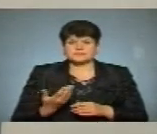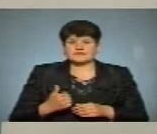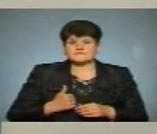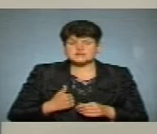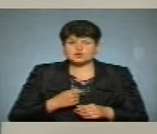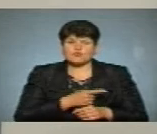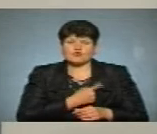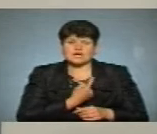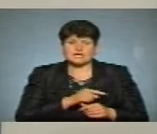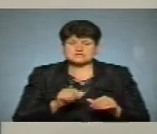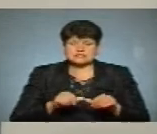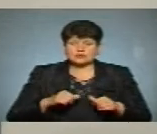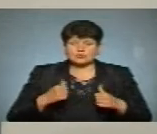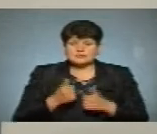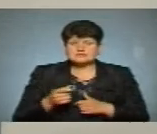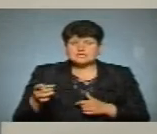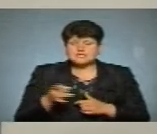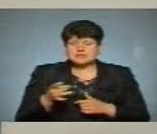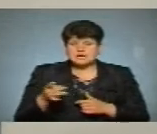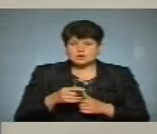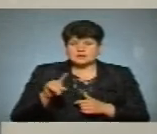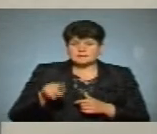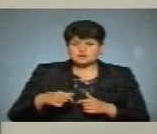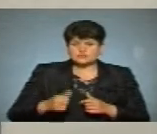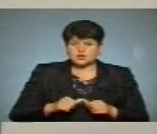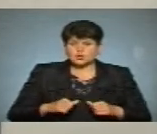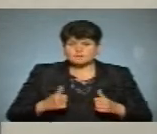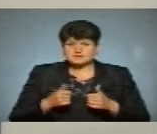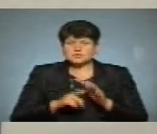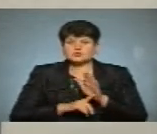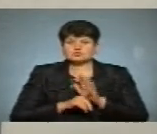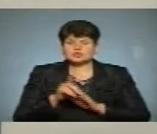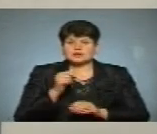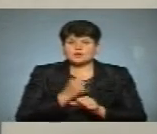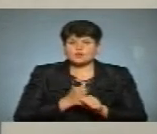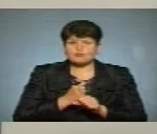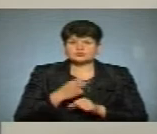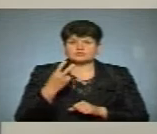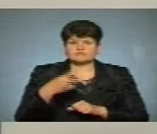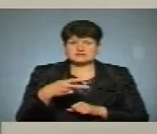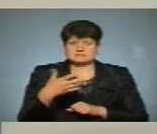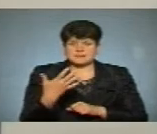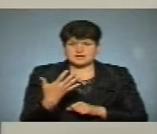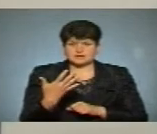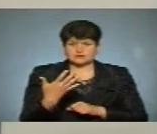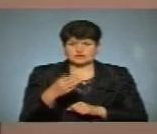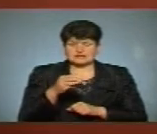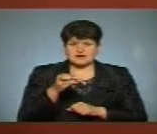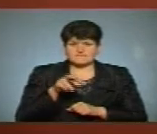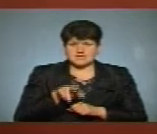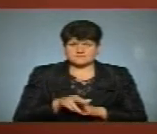військово-лікарські комісії та районні призовні комісії розпочали роботу з 25